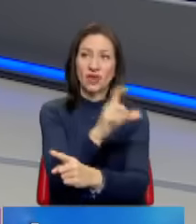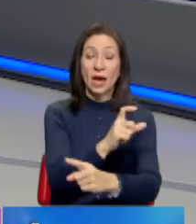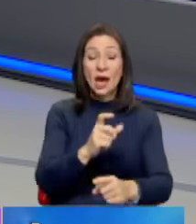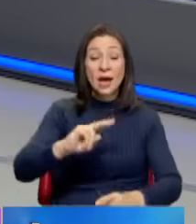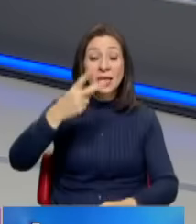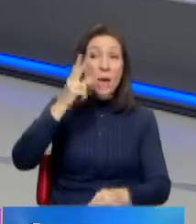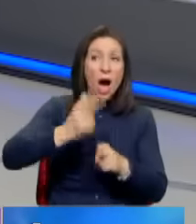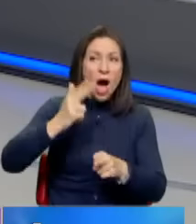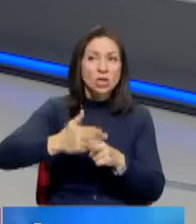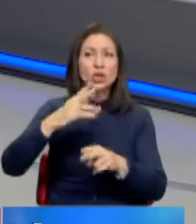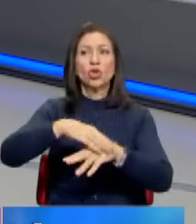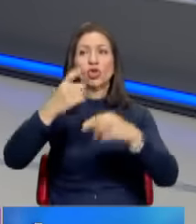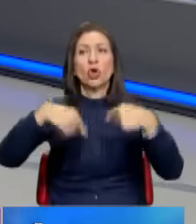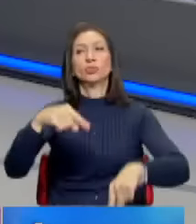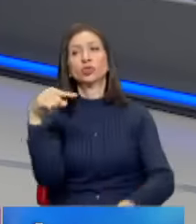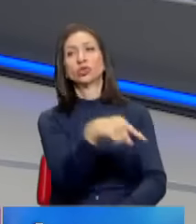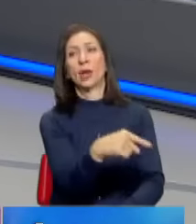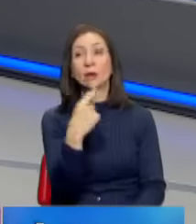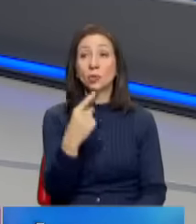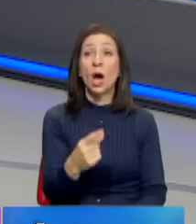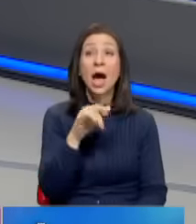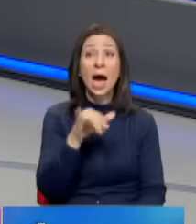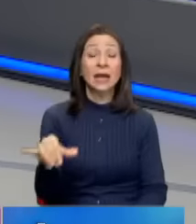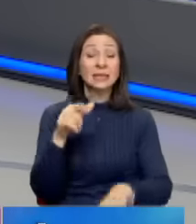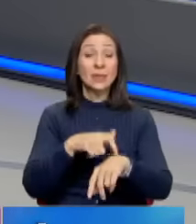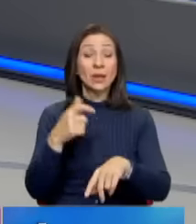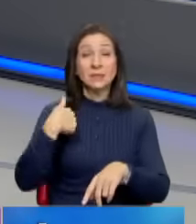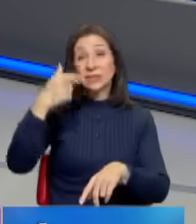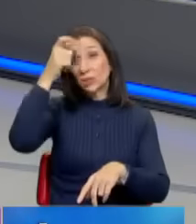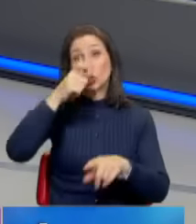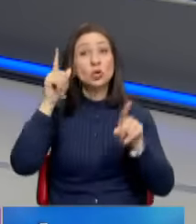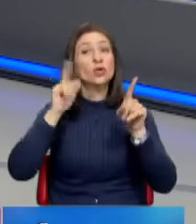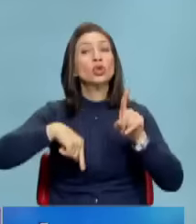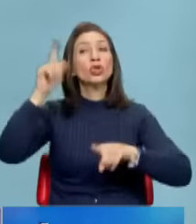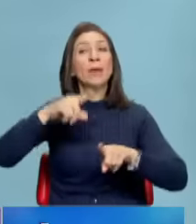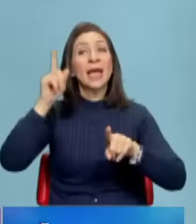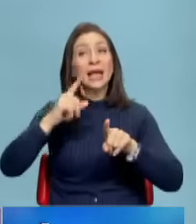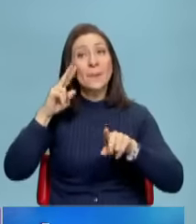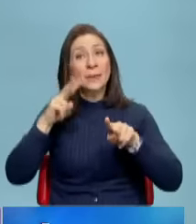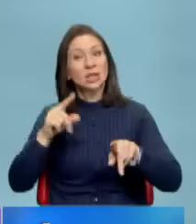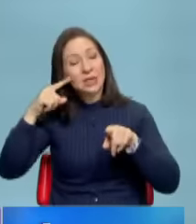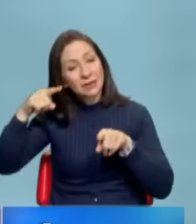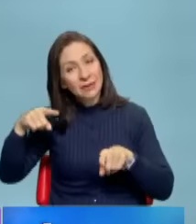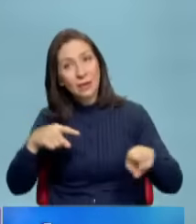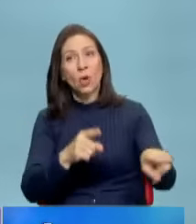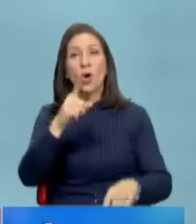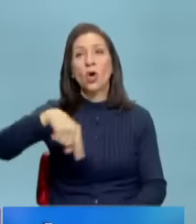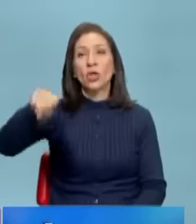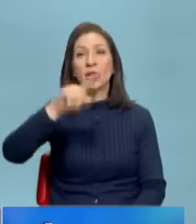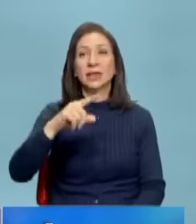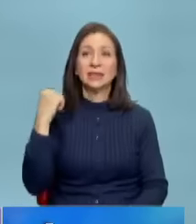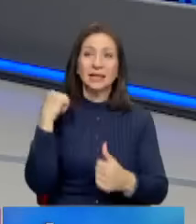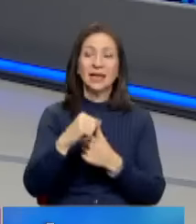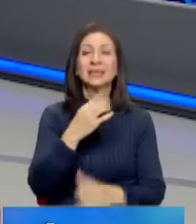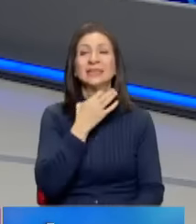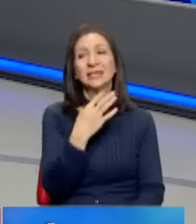acil komisyona diyor izleyicilerimiz. Ve aynı zamanda bizi ve Türkiye'nin gündemi ilk bakışı takibe almışlar. Onlara da bir kez